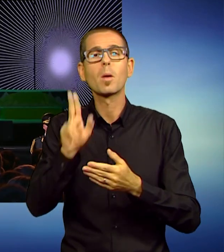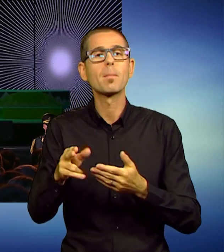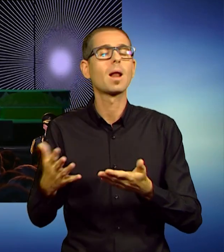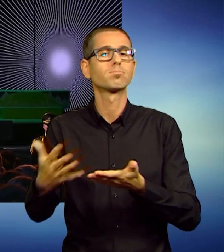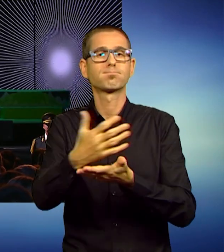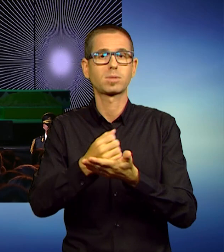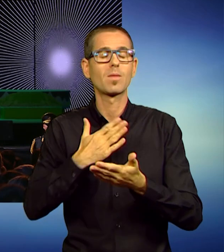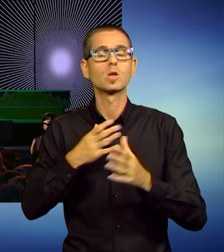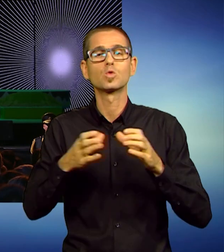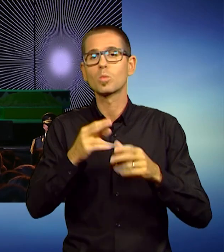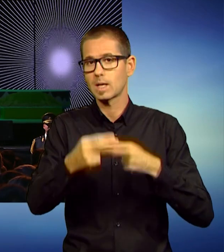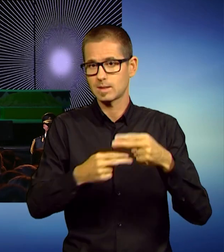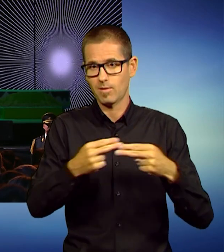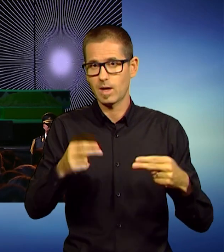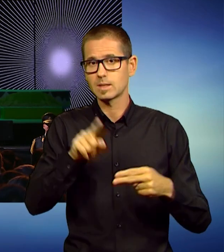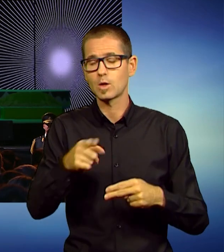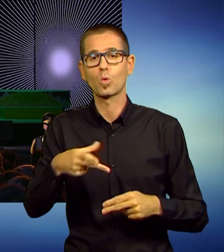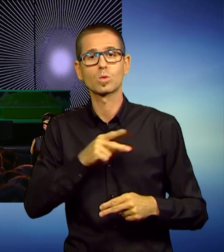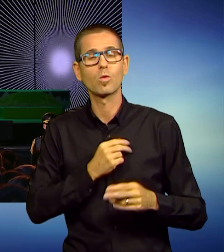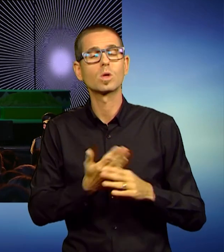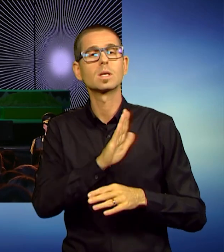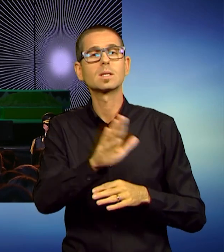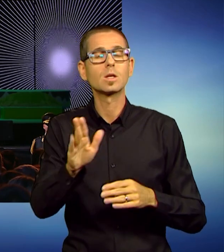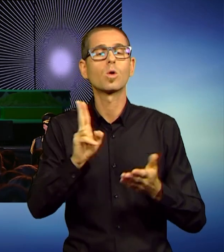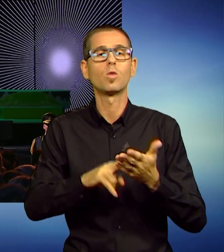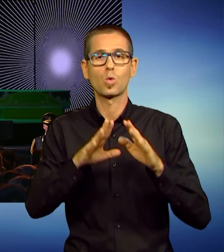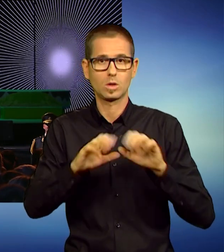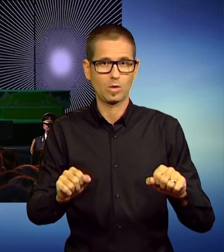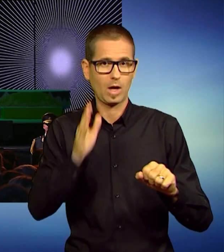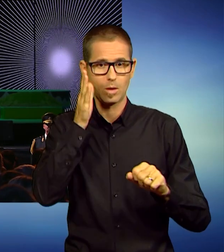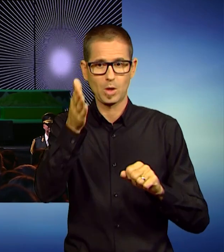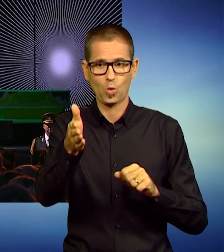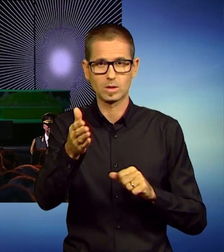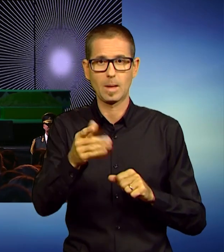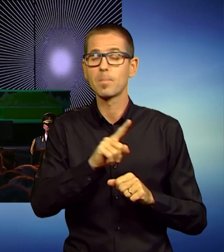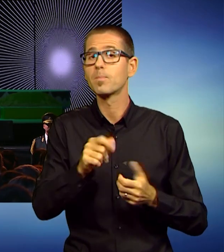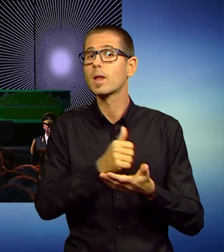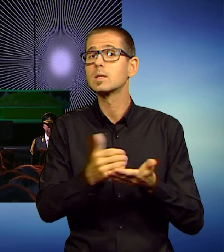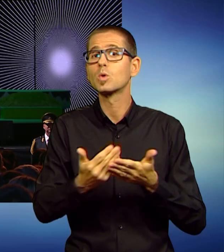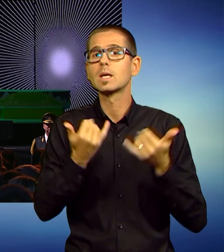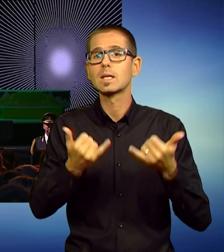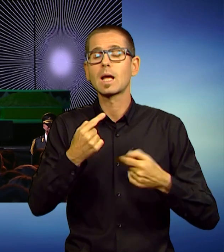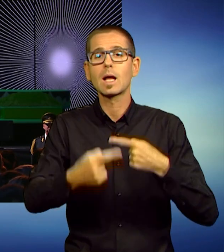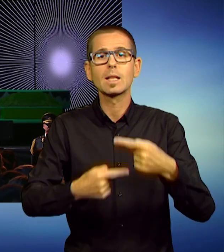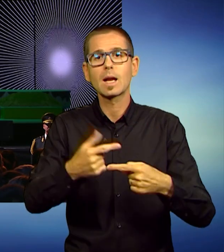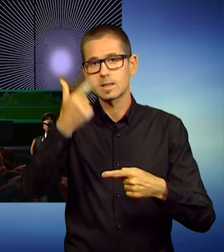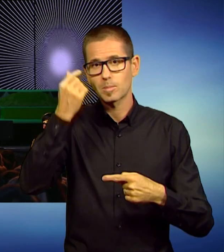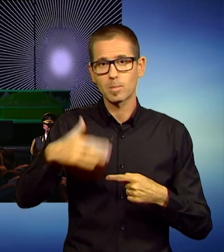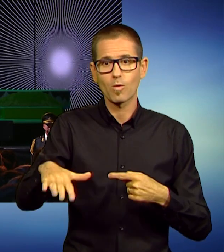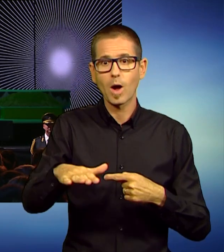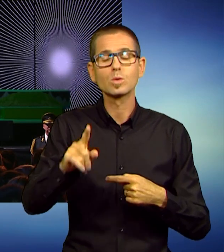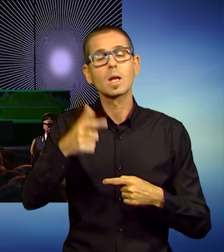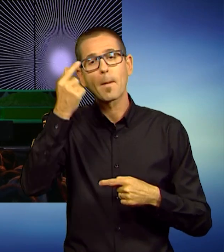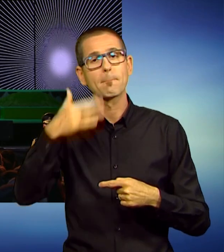skupnih zavez in odgovornosti za njihovo uresničevanje v prihodnje. Ne le za sedanje generacije prebivalcev in